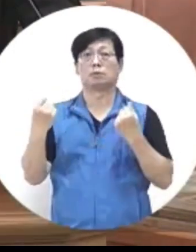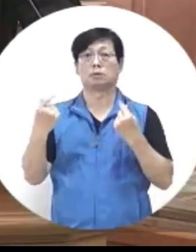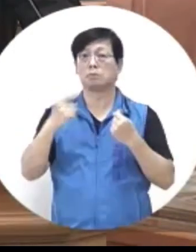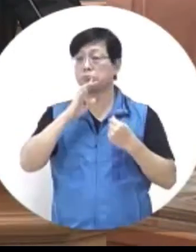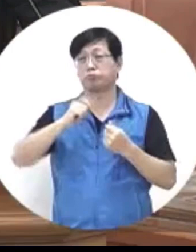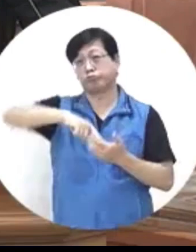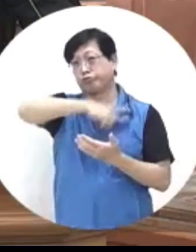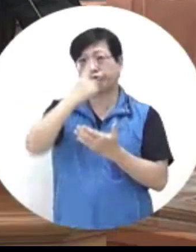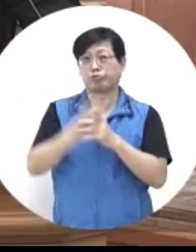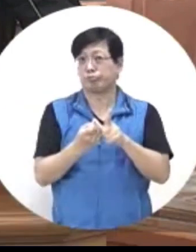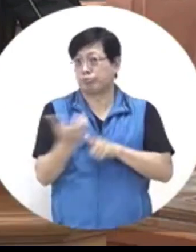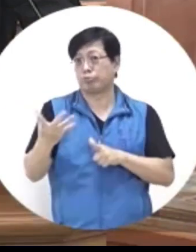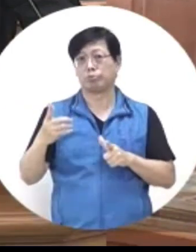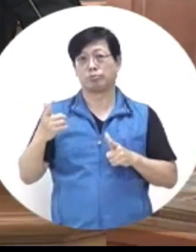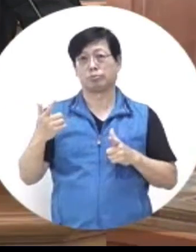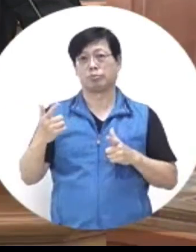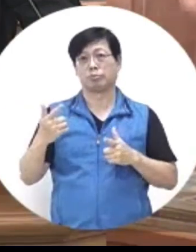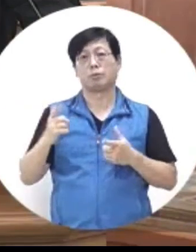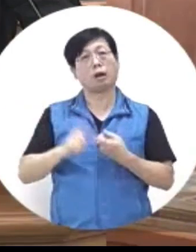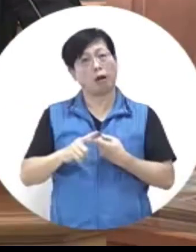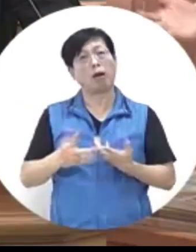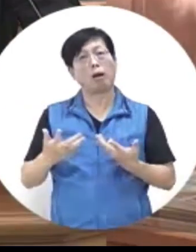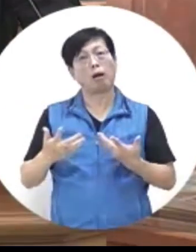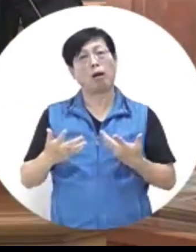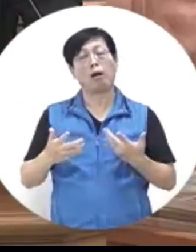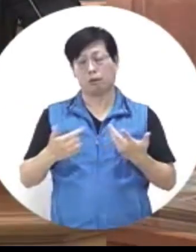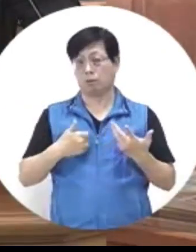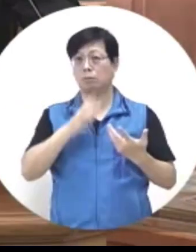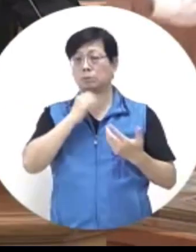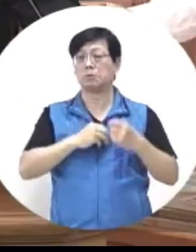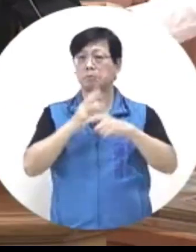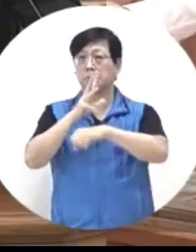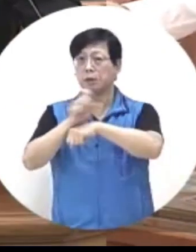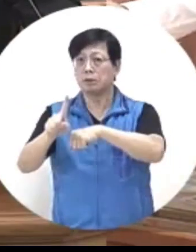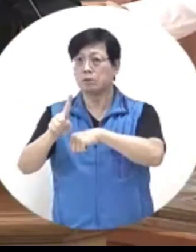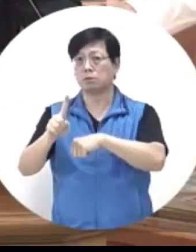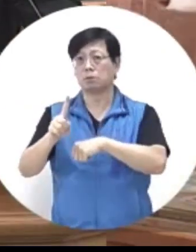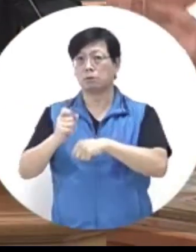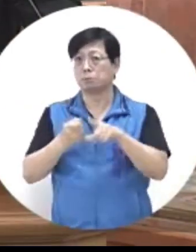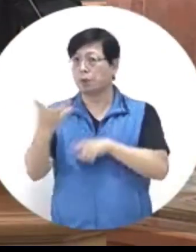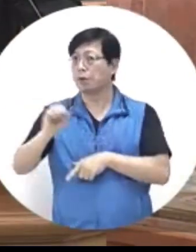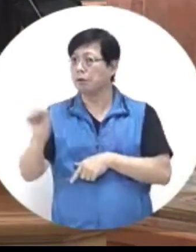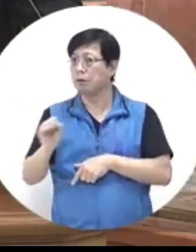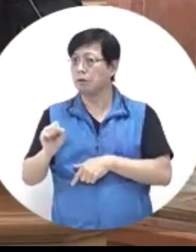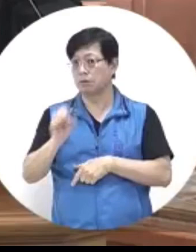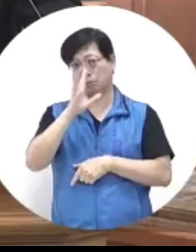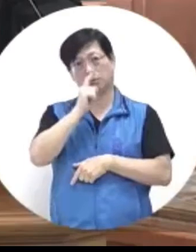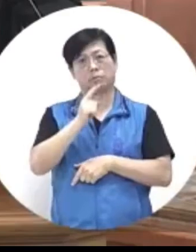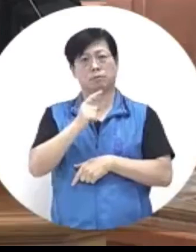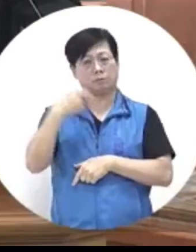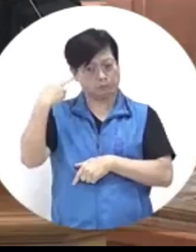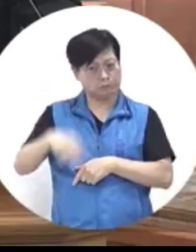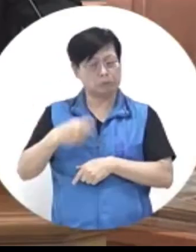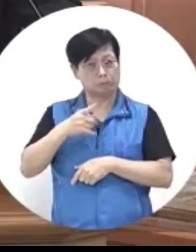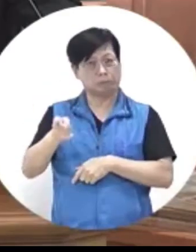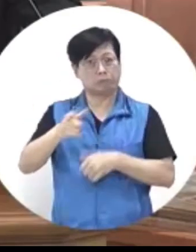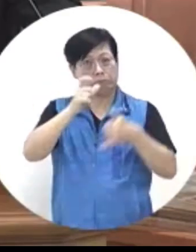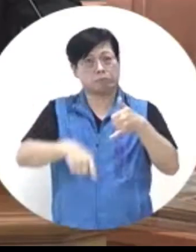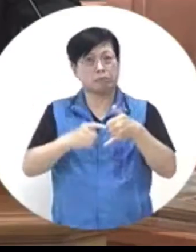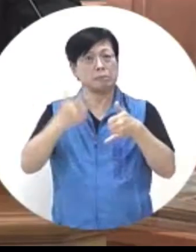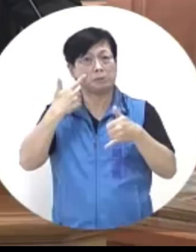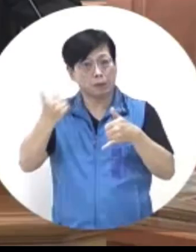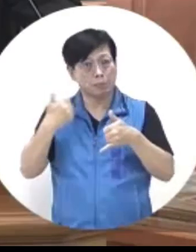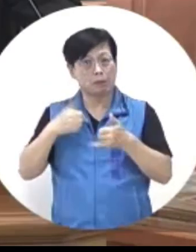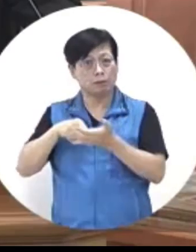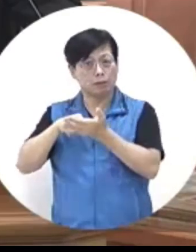全部公开出来吗？那你们这种事情八十一分钟怎么不可以公开呢？尤其当事人还跟你们申请